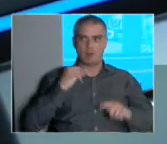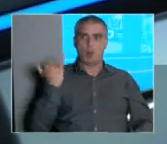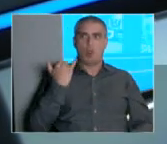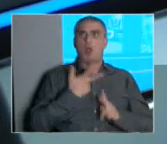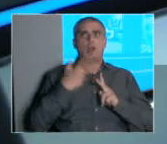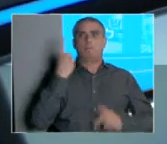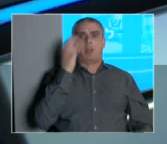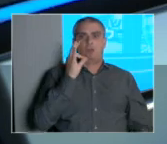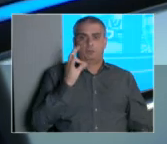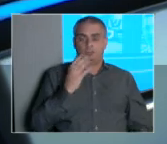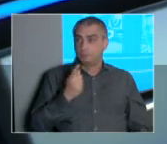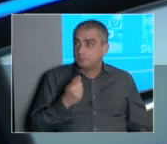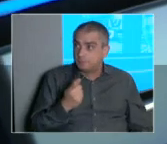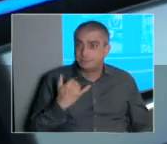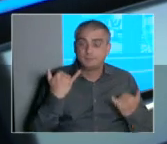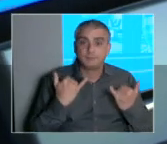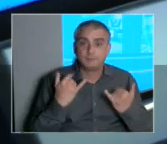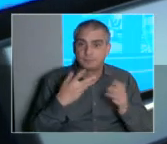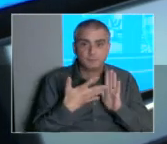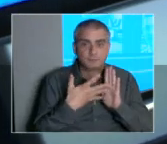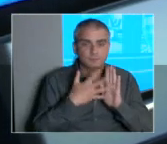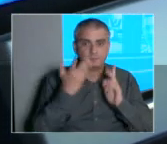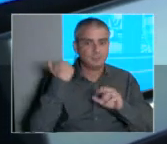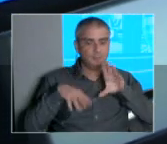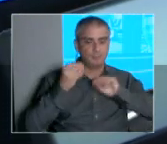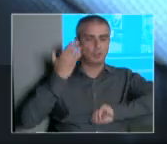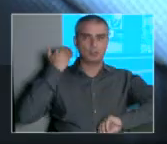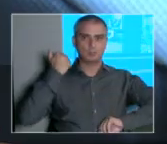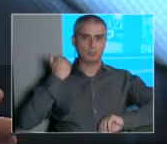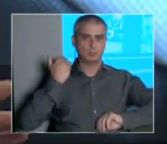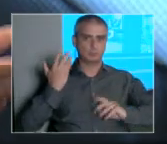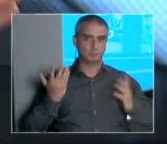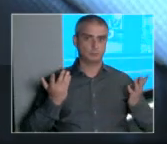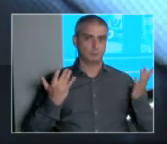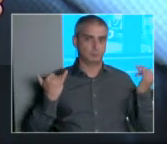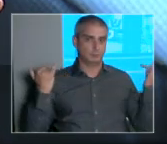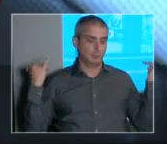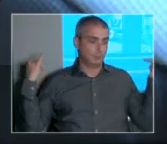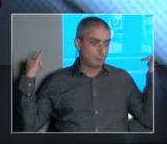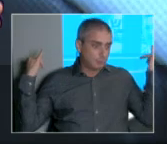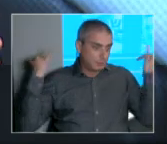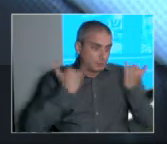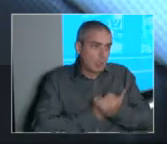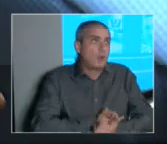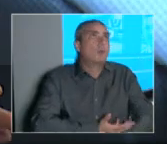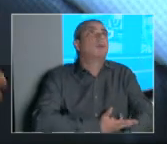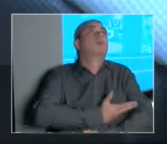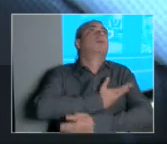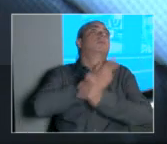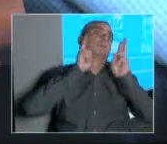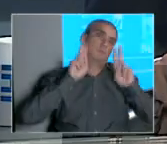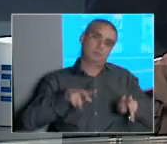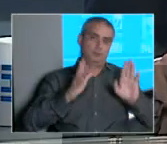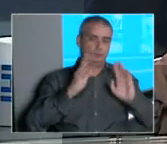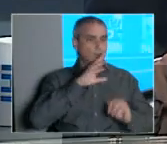לגמרי. עכשיו אם תבדוק מה שהיה בבחירות הקודמות, הם טעו לכל אורך הדרך.